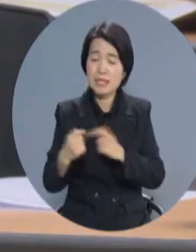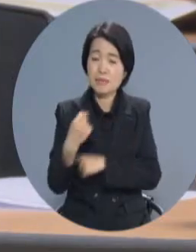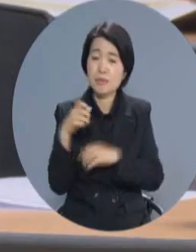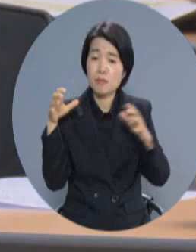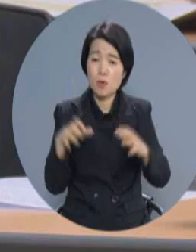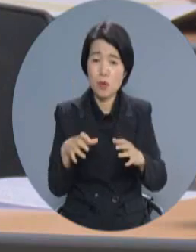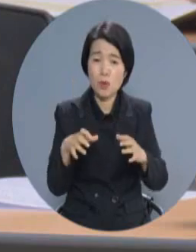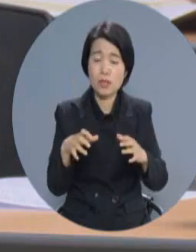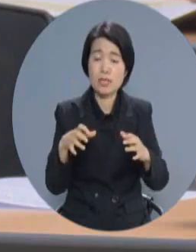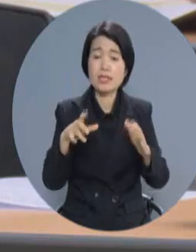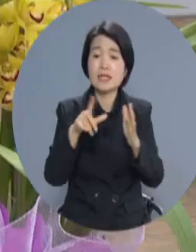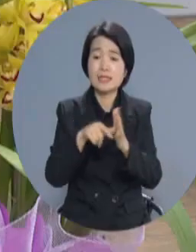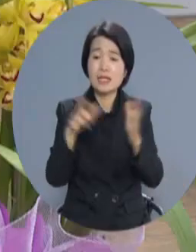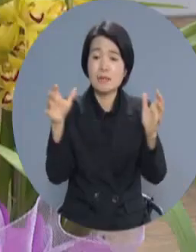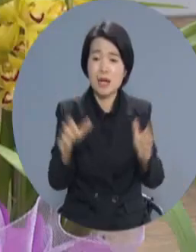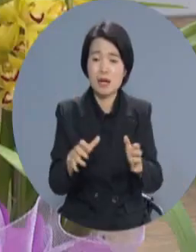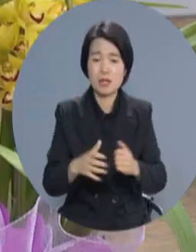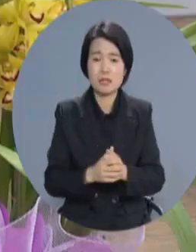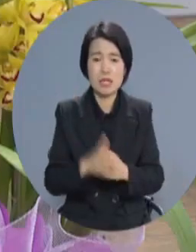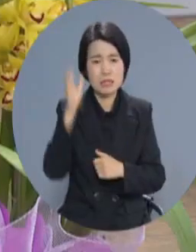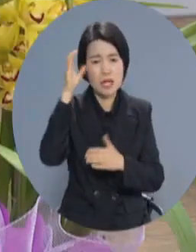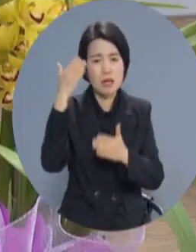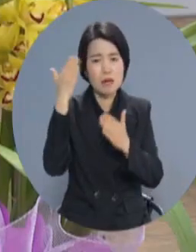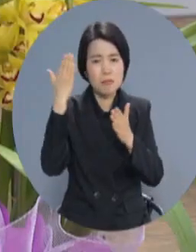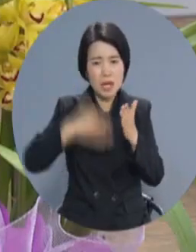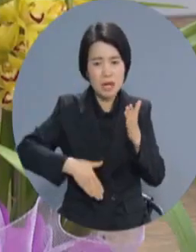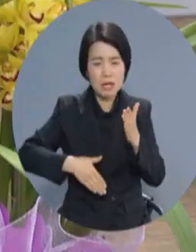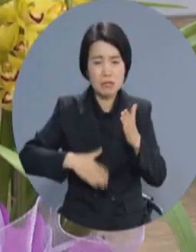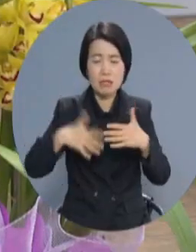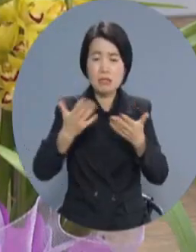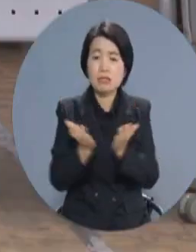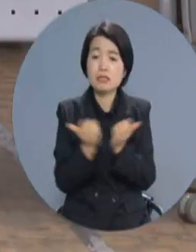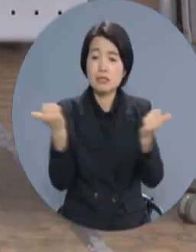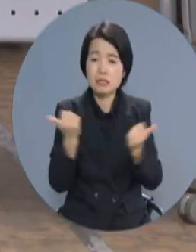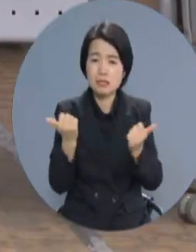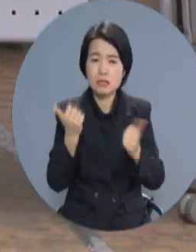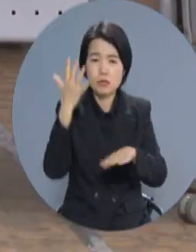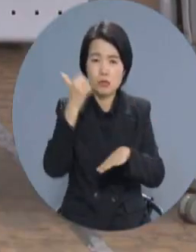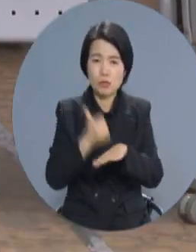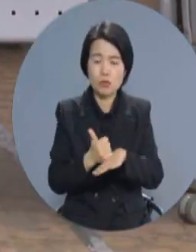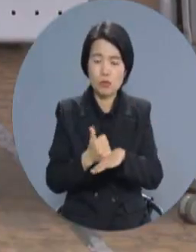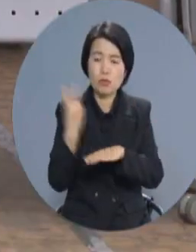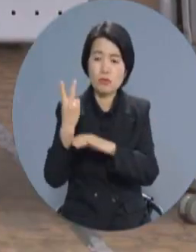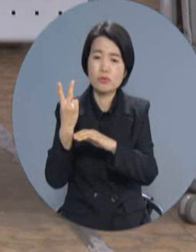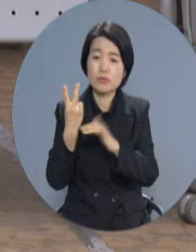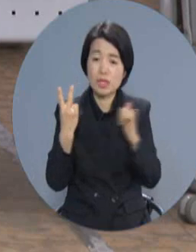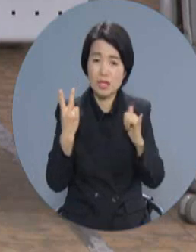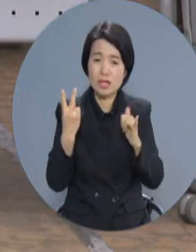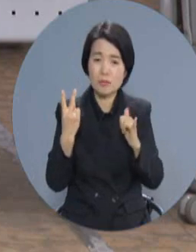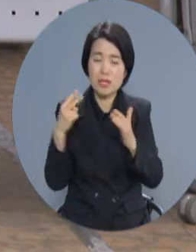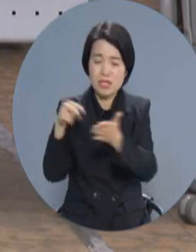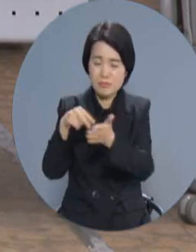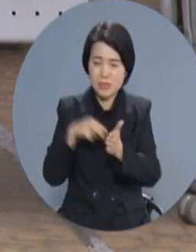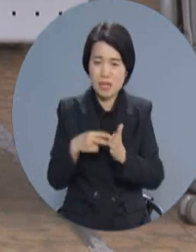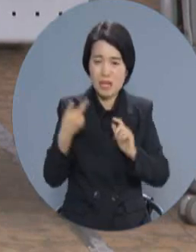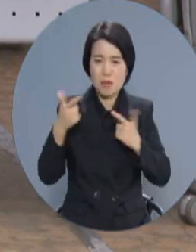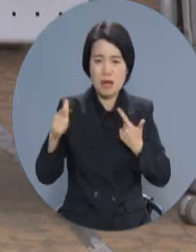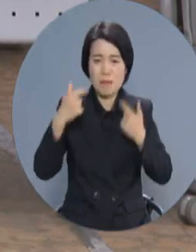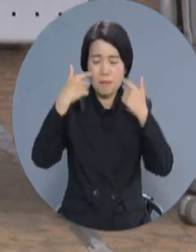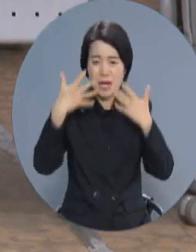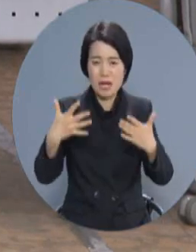협력하자며 마련된 자리. 하지만 기대와는 달리 여수시 당정협의회는 결국 두 국회의원들의 극명한